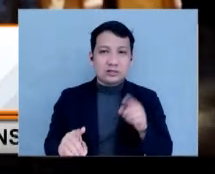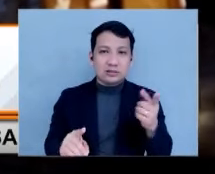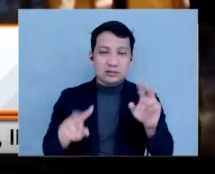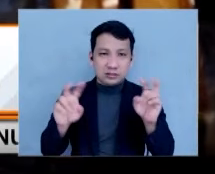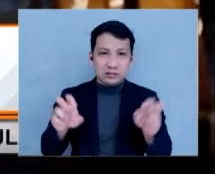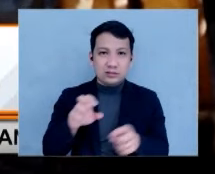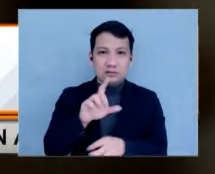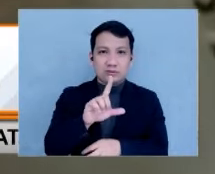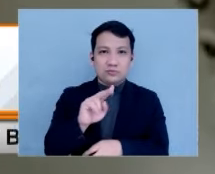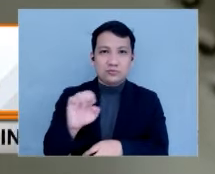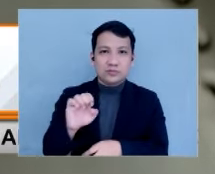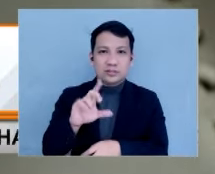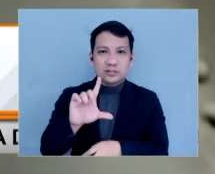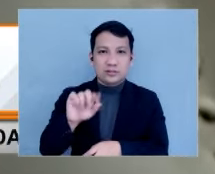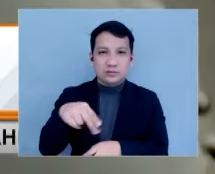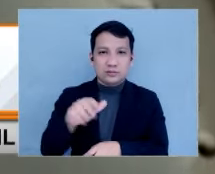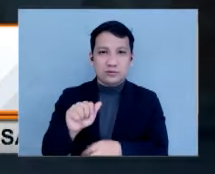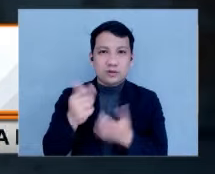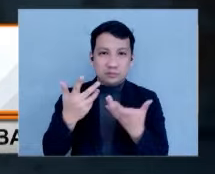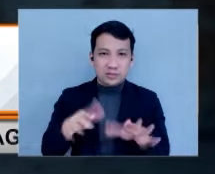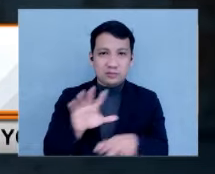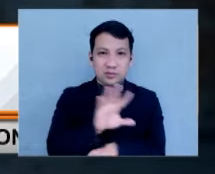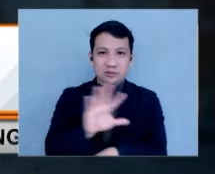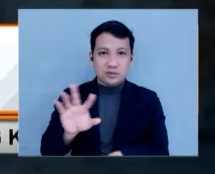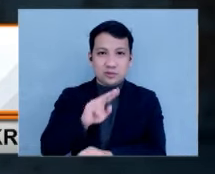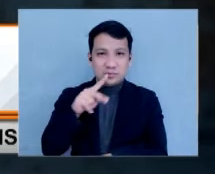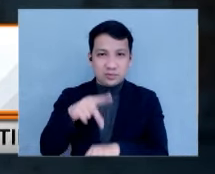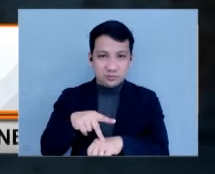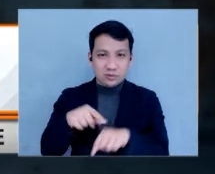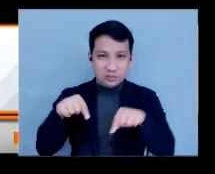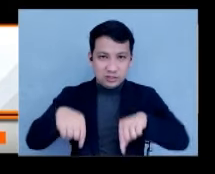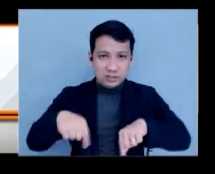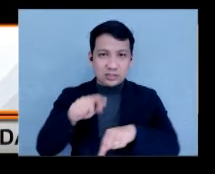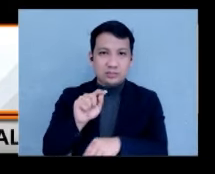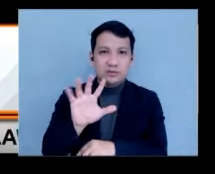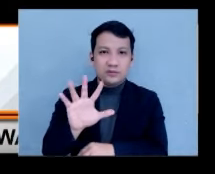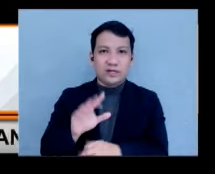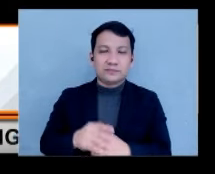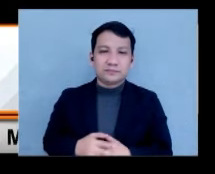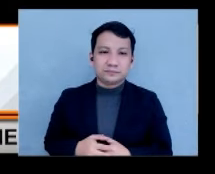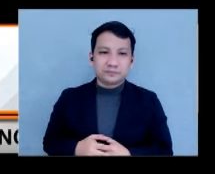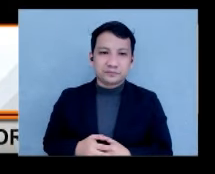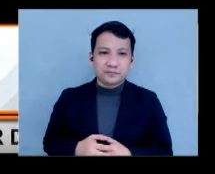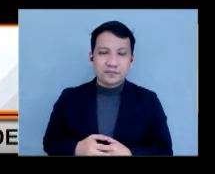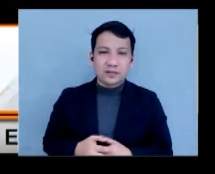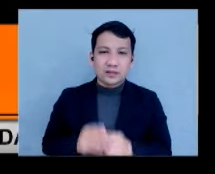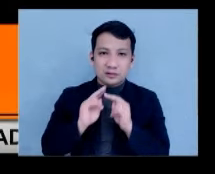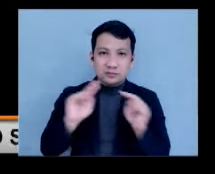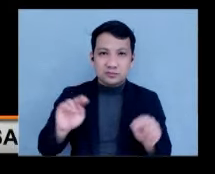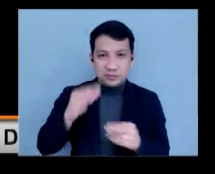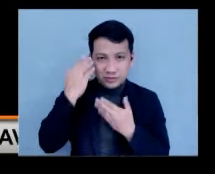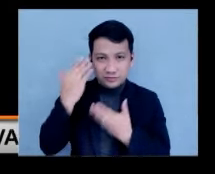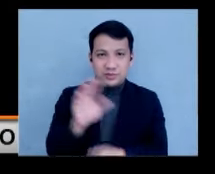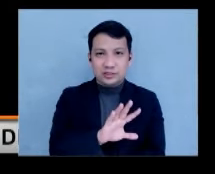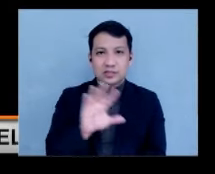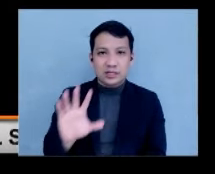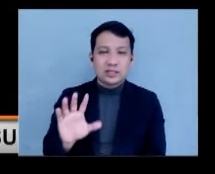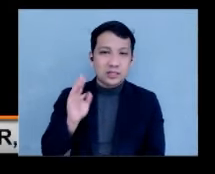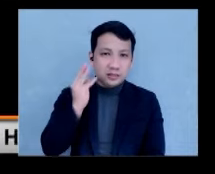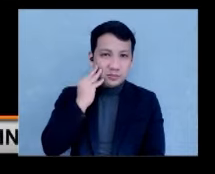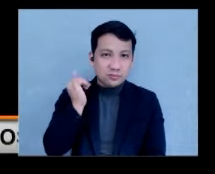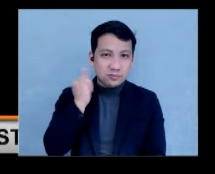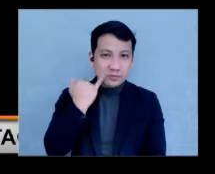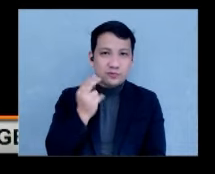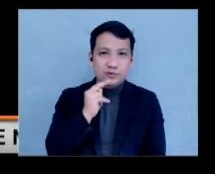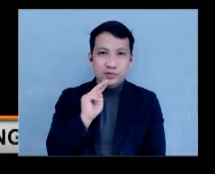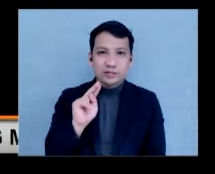Lupa pagkatapos ng Frontline Pilipinas dito sa TV5. Nagbabalita mula sa Frontline, MJ